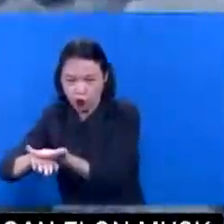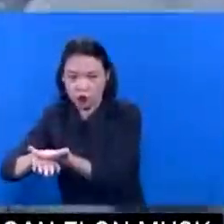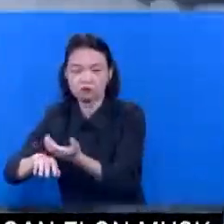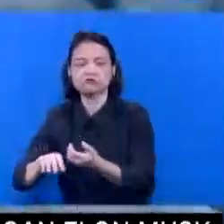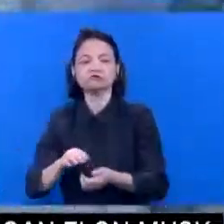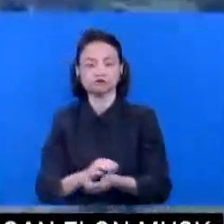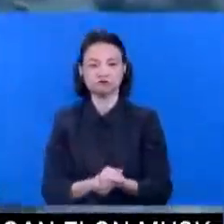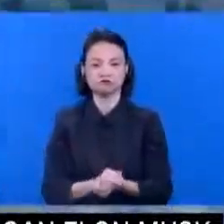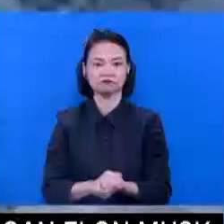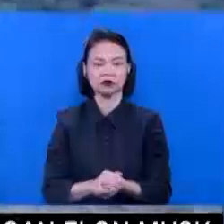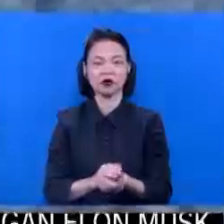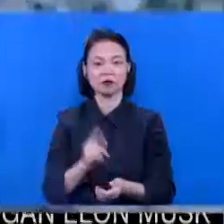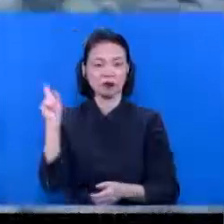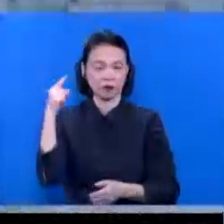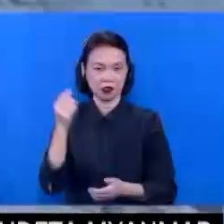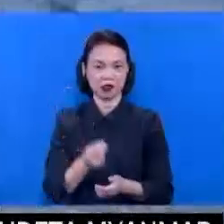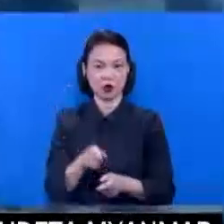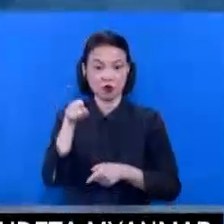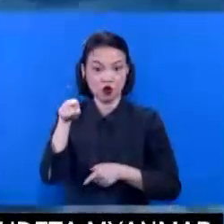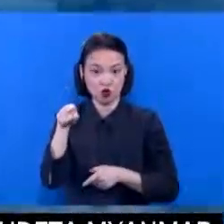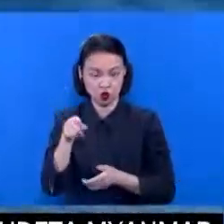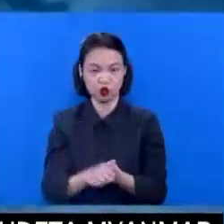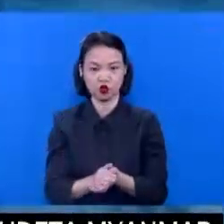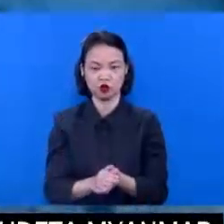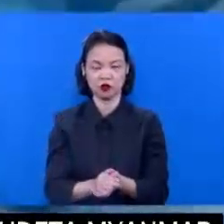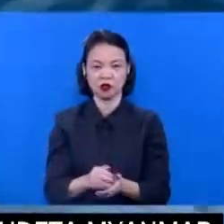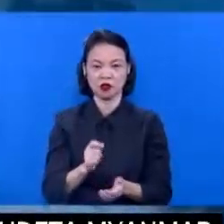itu, pemerintah menuntut pihak operator kapal ganti rugi